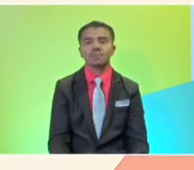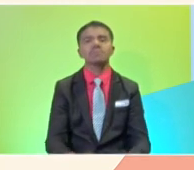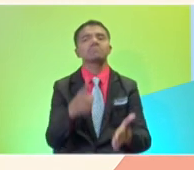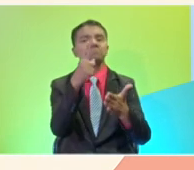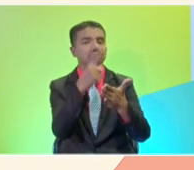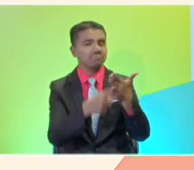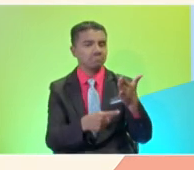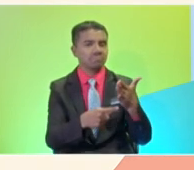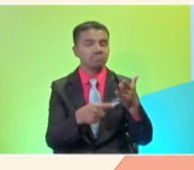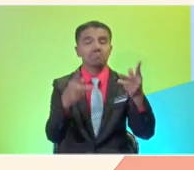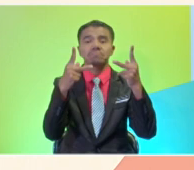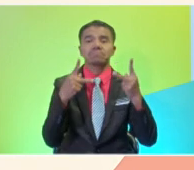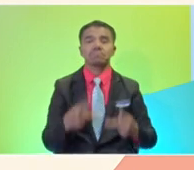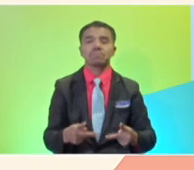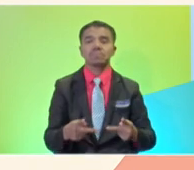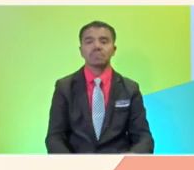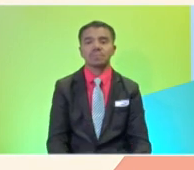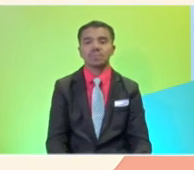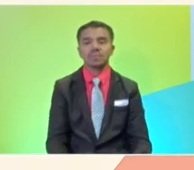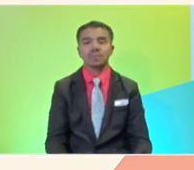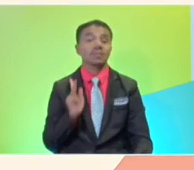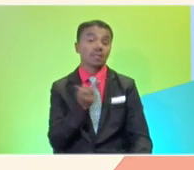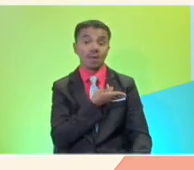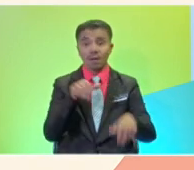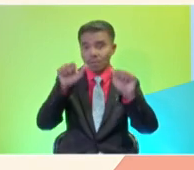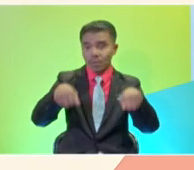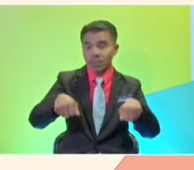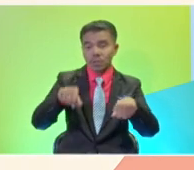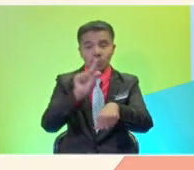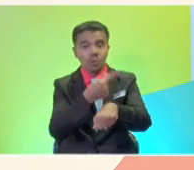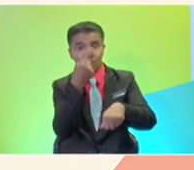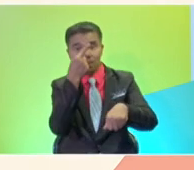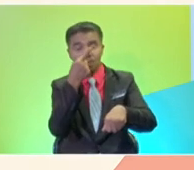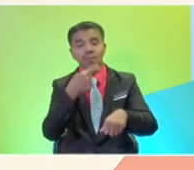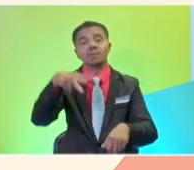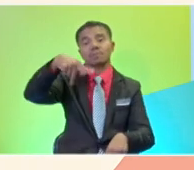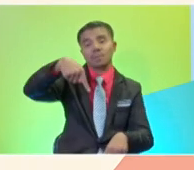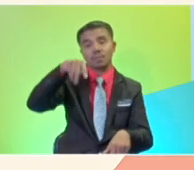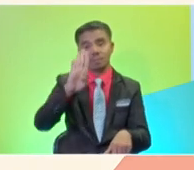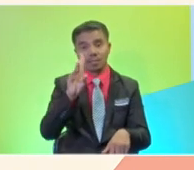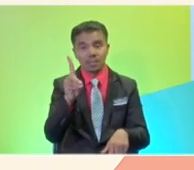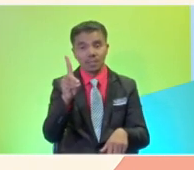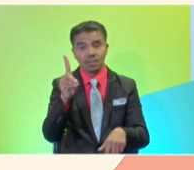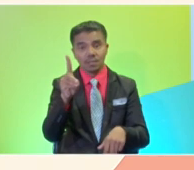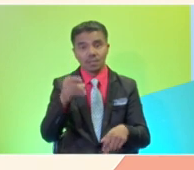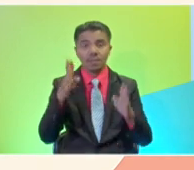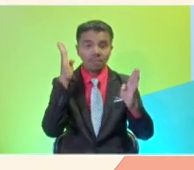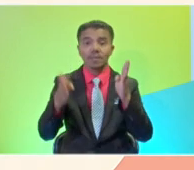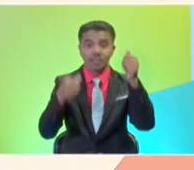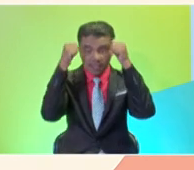pentakfsiran yang boleh digunakan dalam melaksanakan pentaksiran lebih darjah ini bagi mata pelajaran bahasa Arab okey